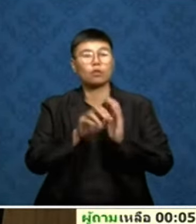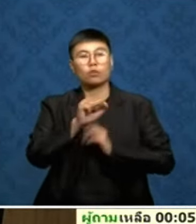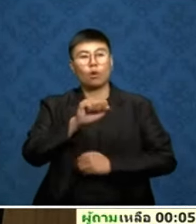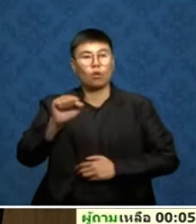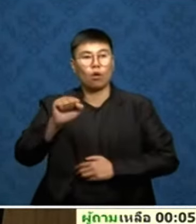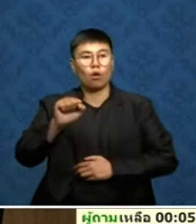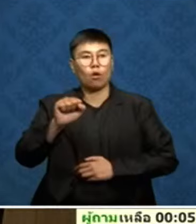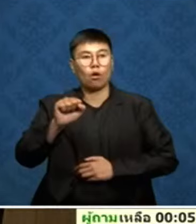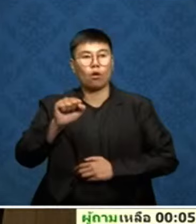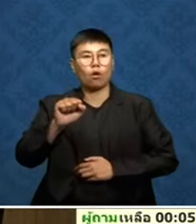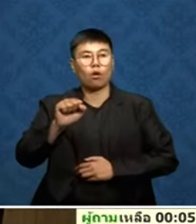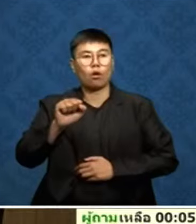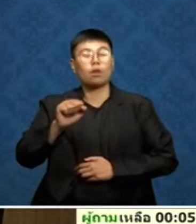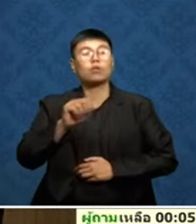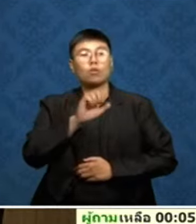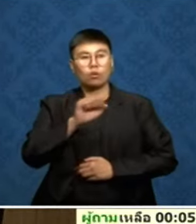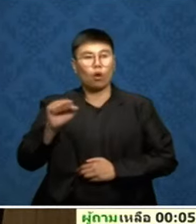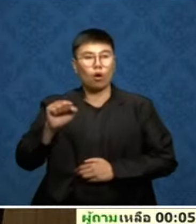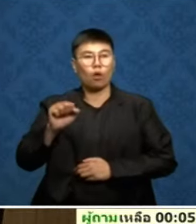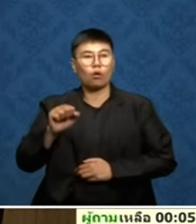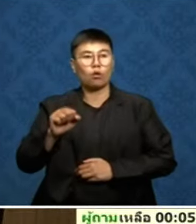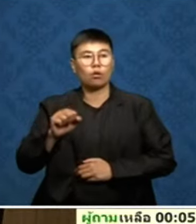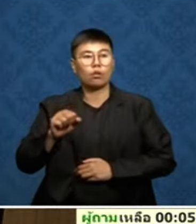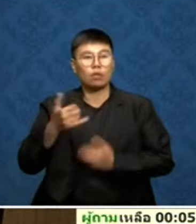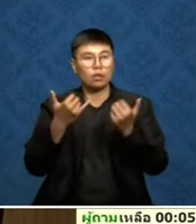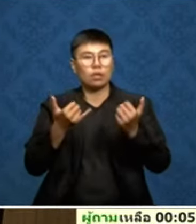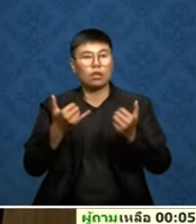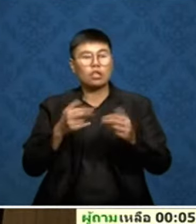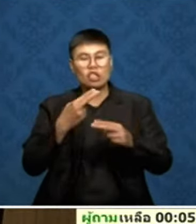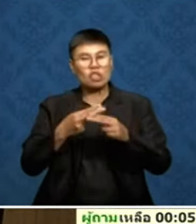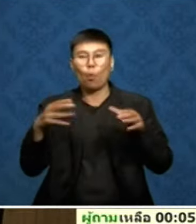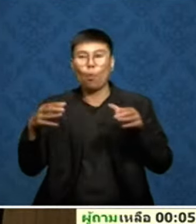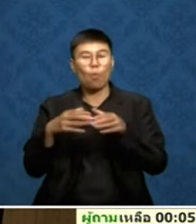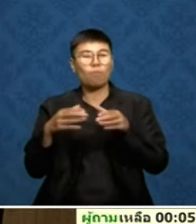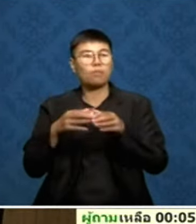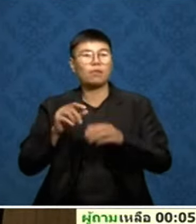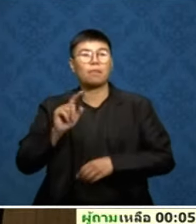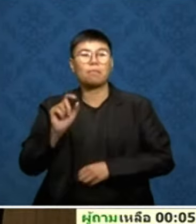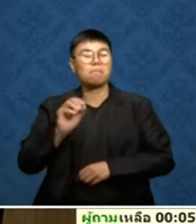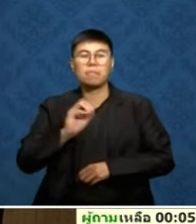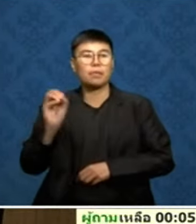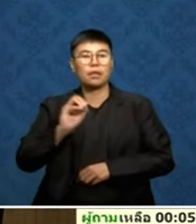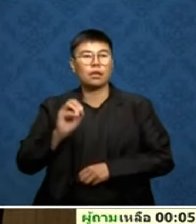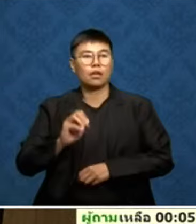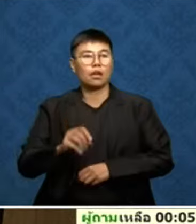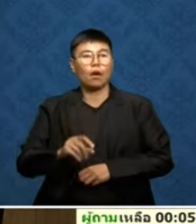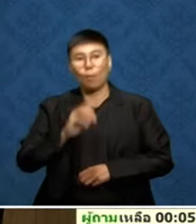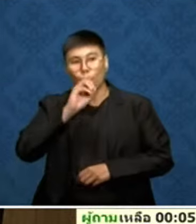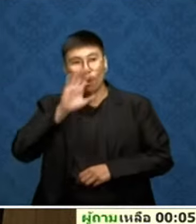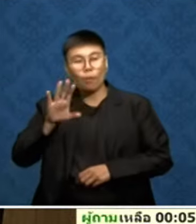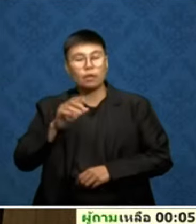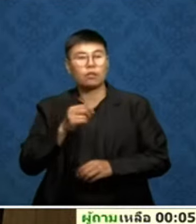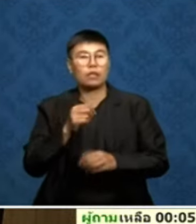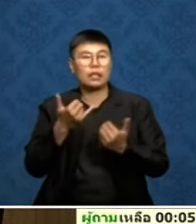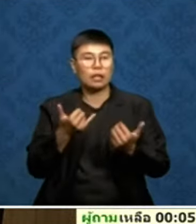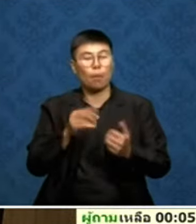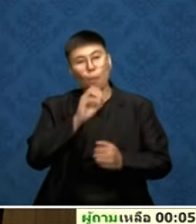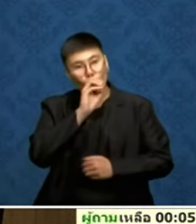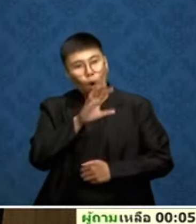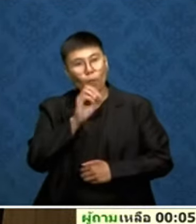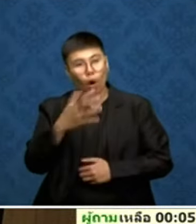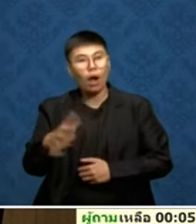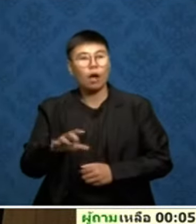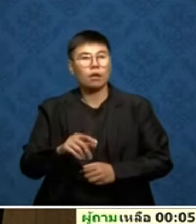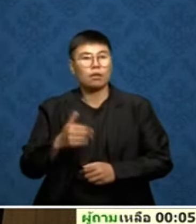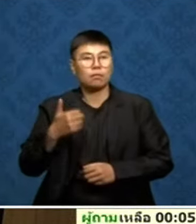เพื่อนสมาชิกของพวกผมเองเนี่ยครับตอนนี้ยังไม่มีชื่อพรรคนะครับก็แจ้งไปหลายที่แล้วนะครับก็มีการดำเนินงานแจ้งกันอยู่ตลอดนะครับห